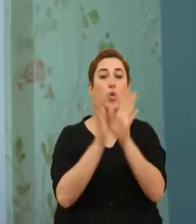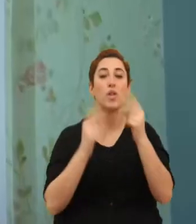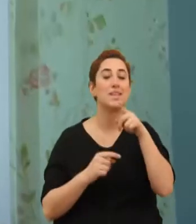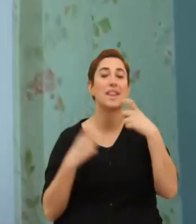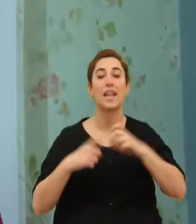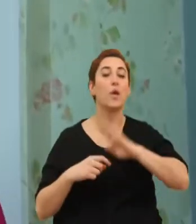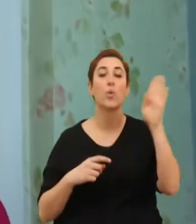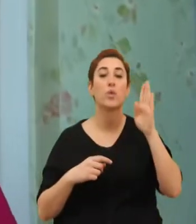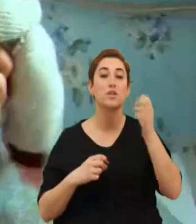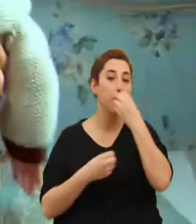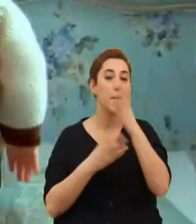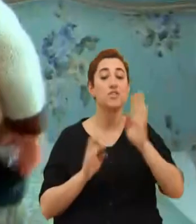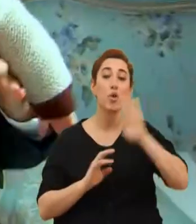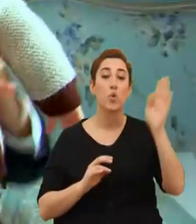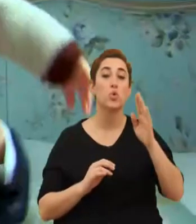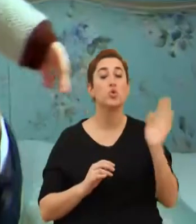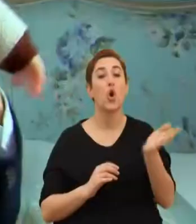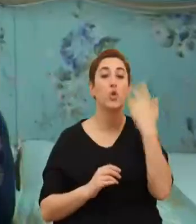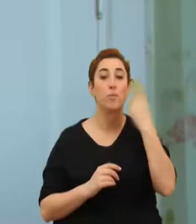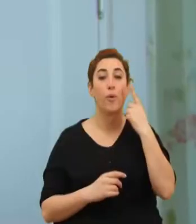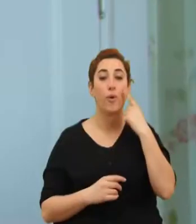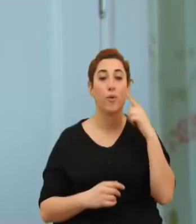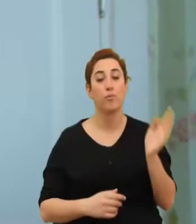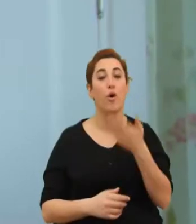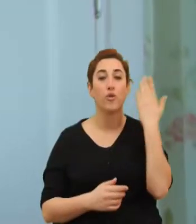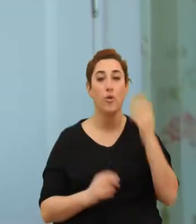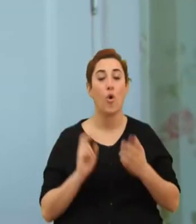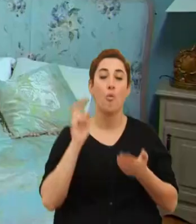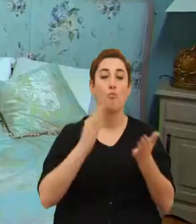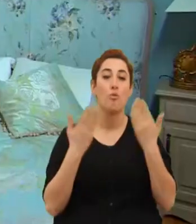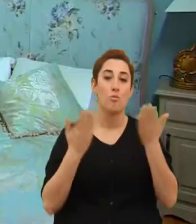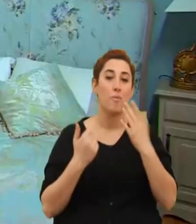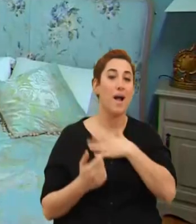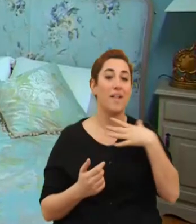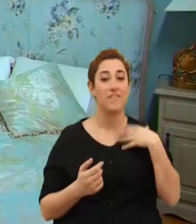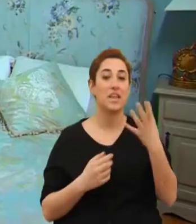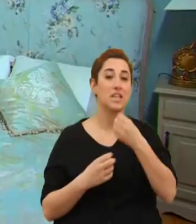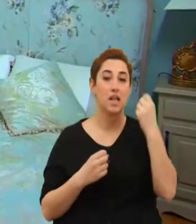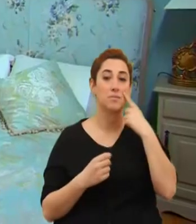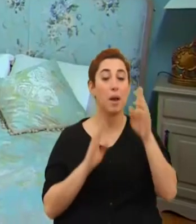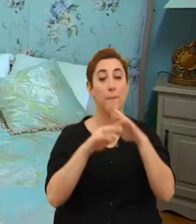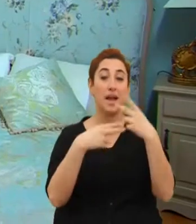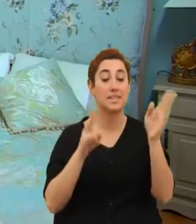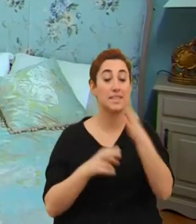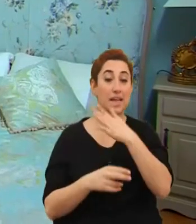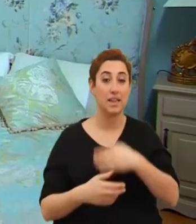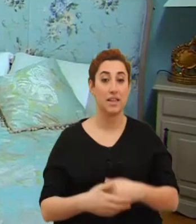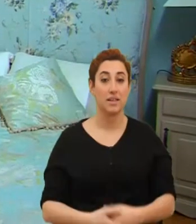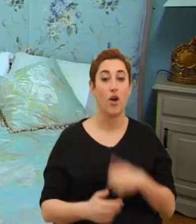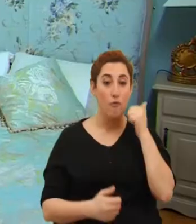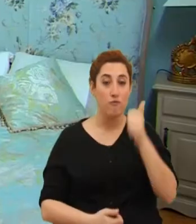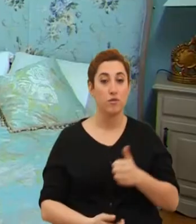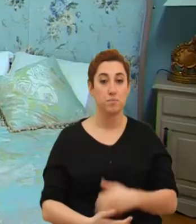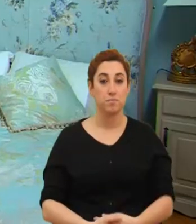seni nereye getirecek? Bahçeye götürecek başacığım. Hadi bakalım. Babacık, babacık. Anne sağ olsun. Bakayım kapıyı. Heh.